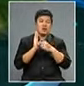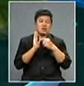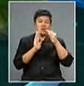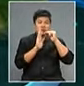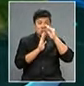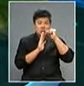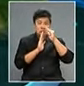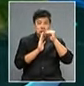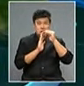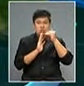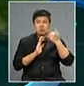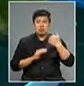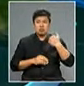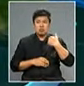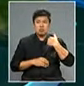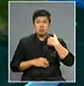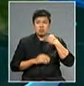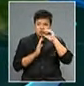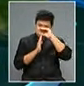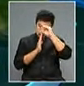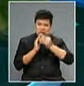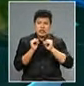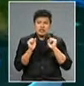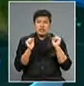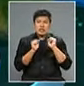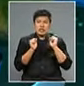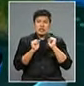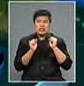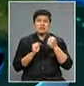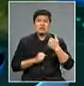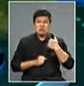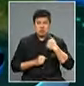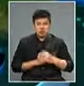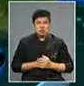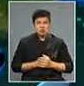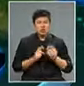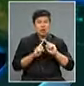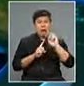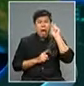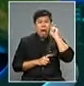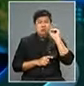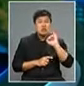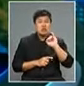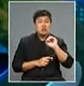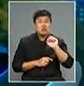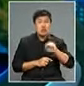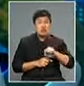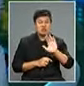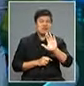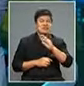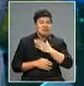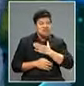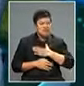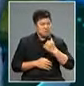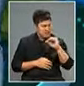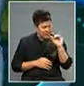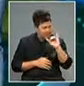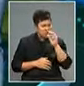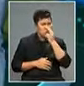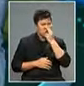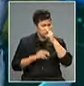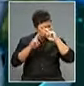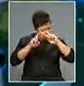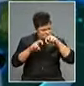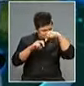ที่ภาคเหนือยังมีอยู่โหมดอากาศหนาวทั้งภาคเป็นส่วนใหญ่ดูแล้วไม่เห็นจะเป็นข่าวร้ายเลยคุณแซกยังครับเท่านี้ยังไม่พอครับเราต้องดูลึกลง